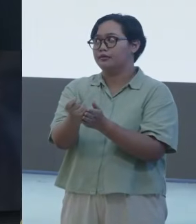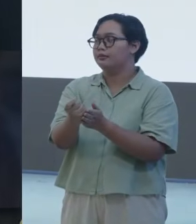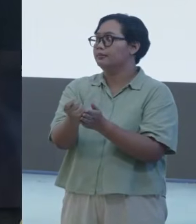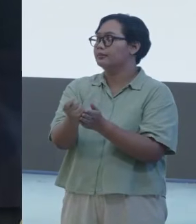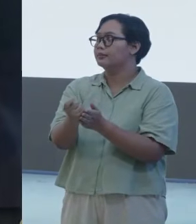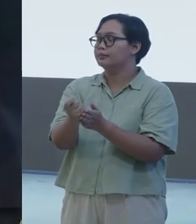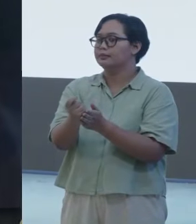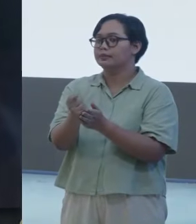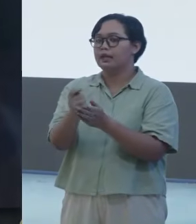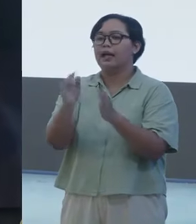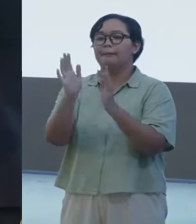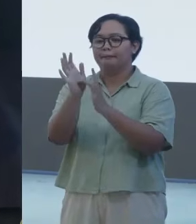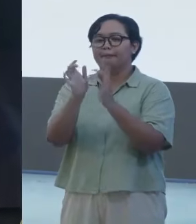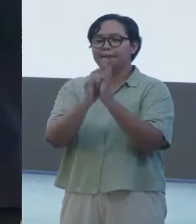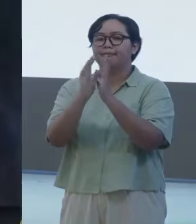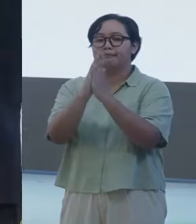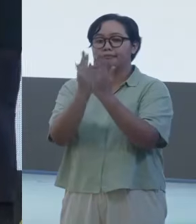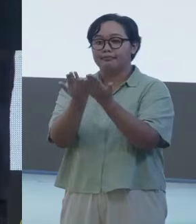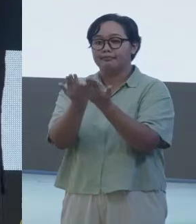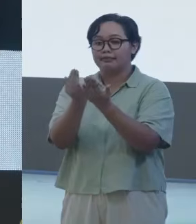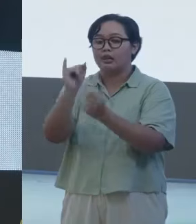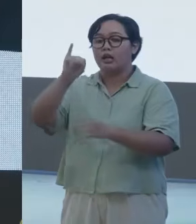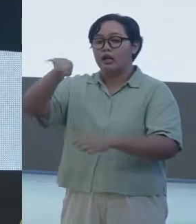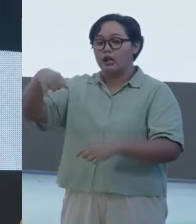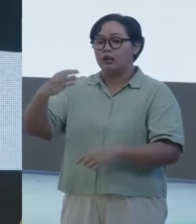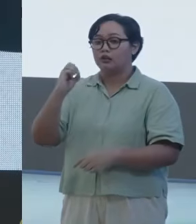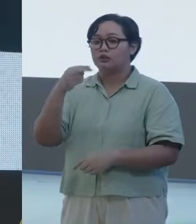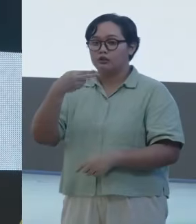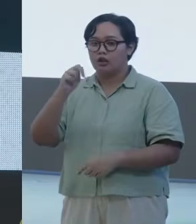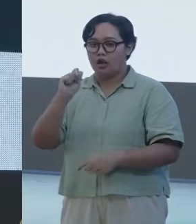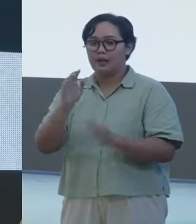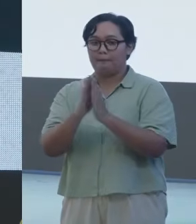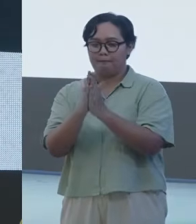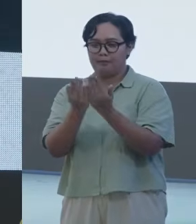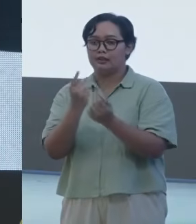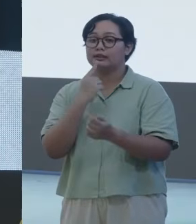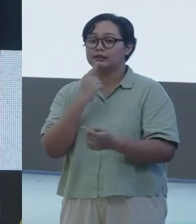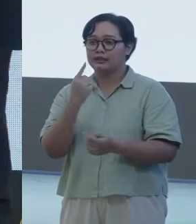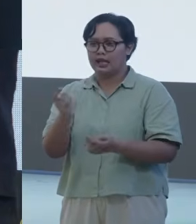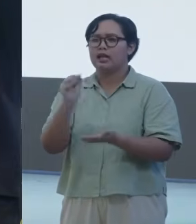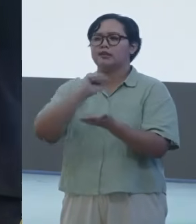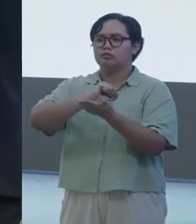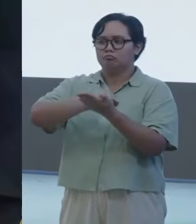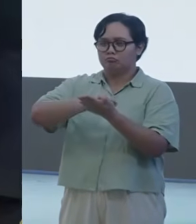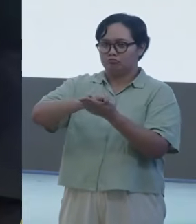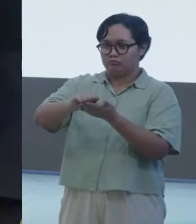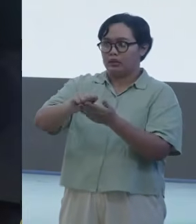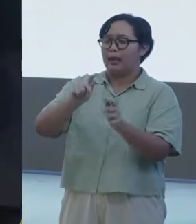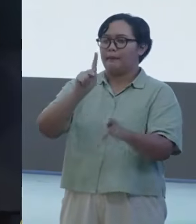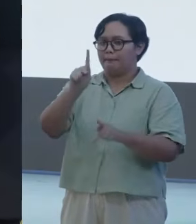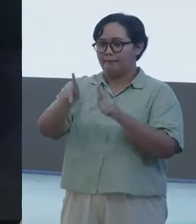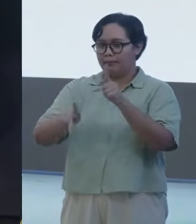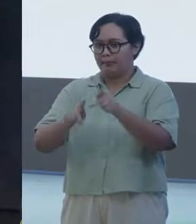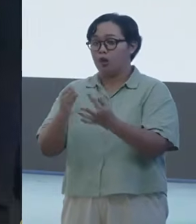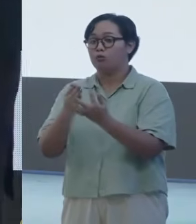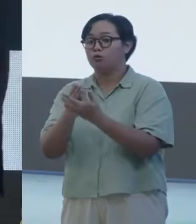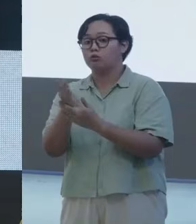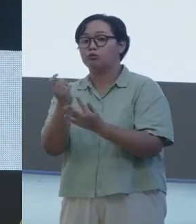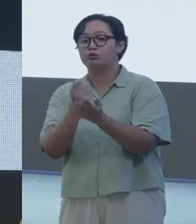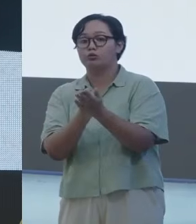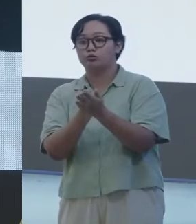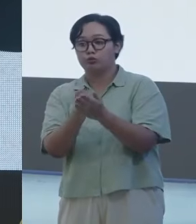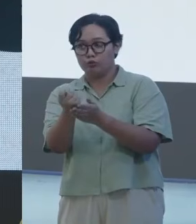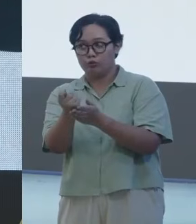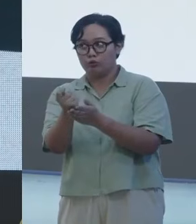Ang Biblia, sabi sa John 17:17, sanctify them by your truth.